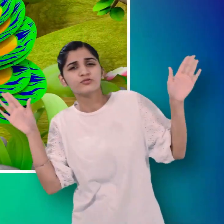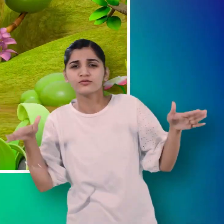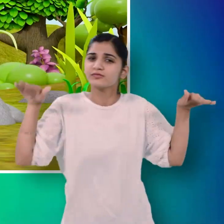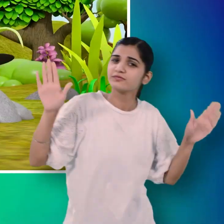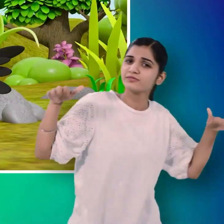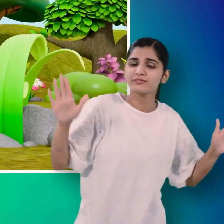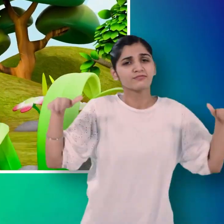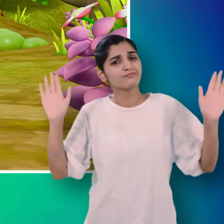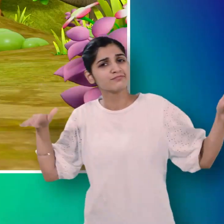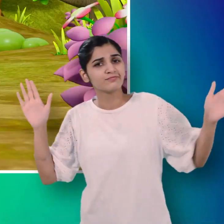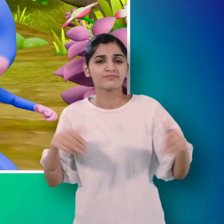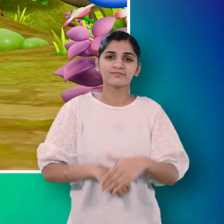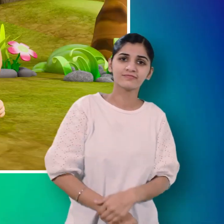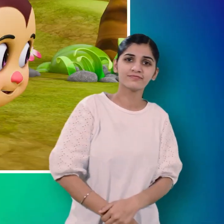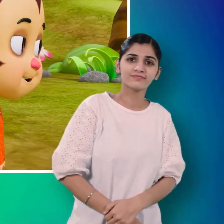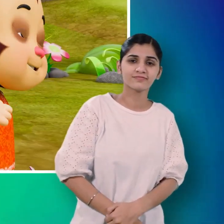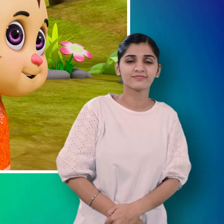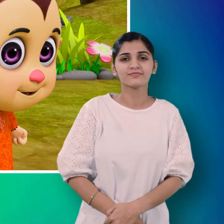चुन चुन करती आए चिड़िया।